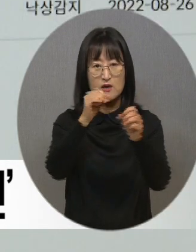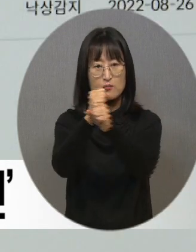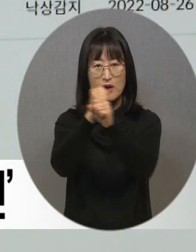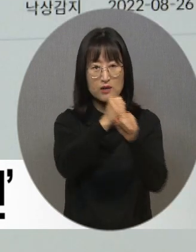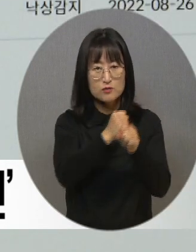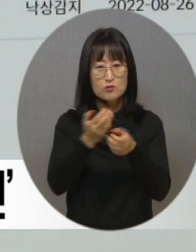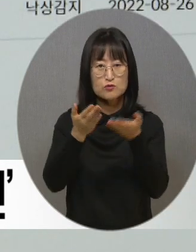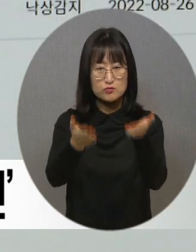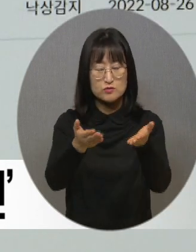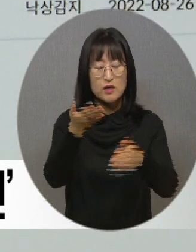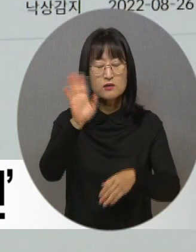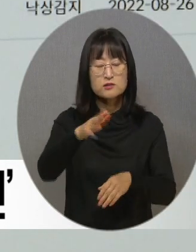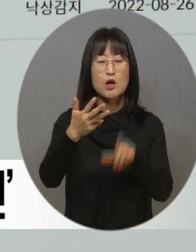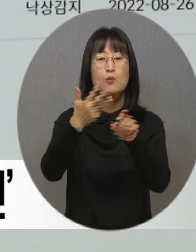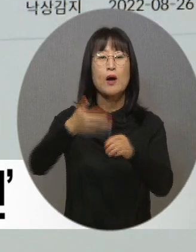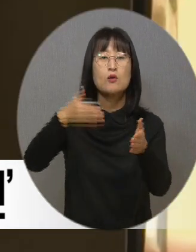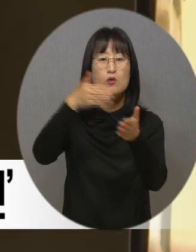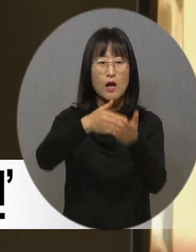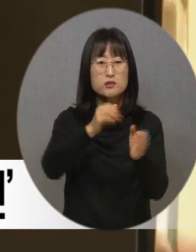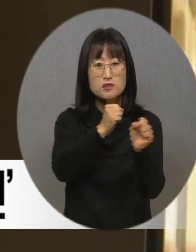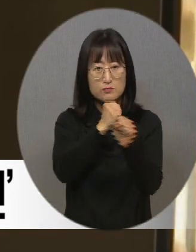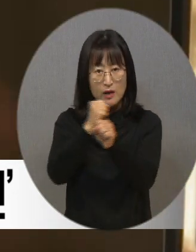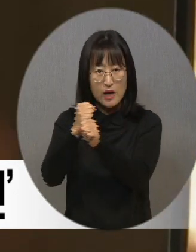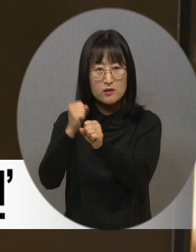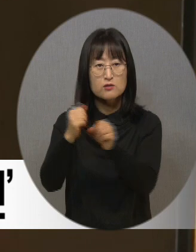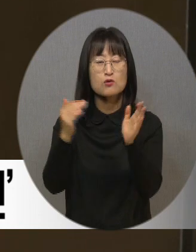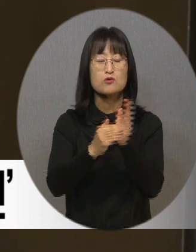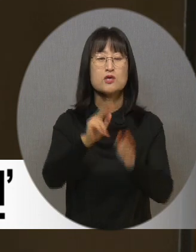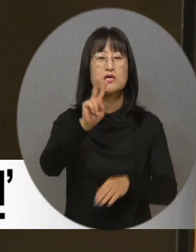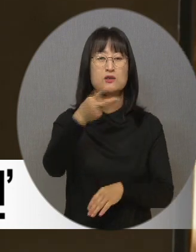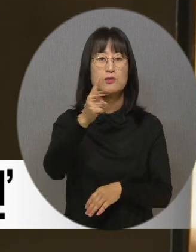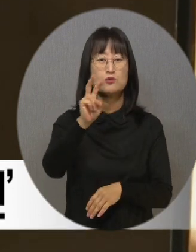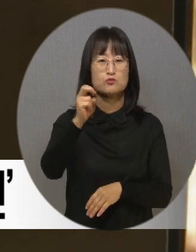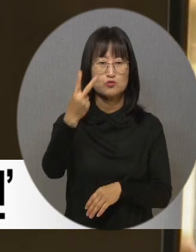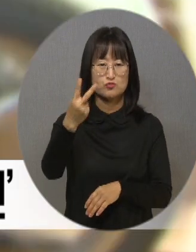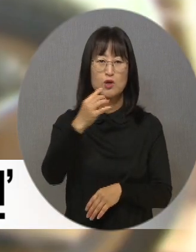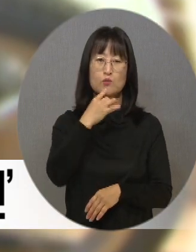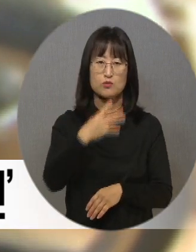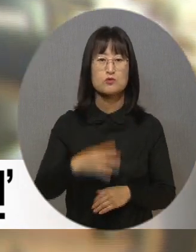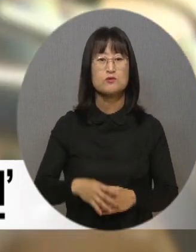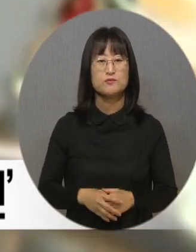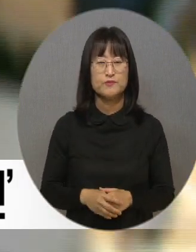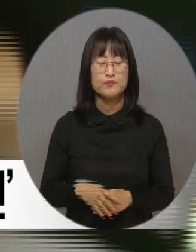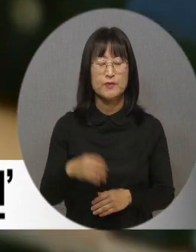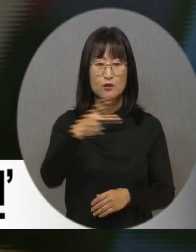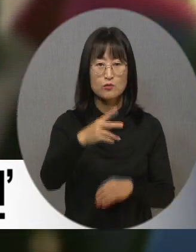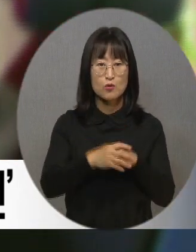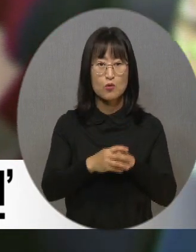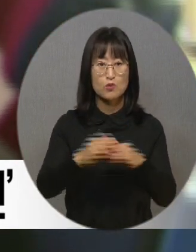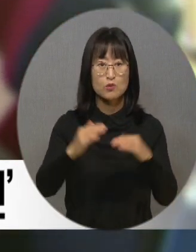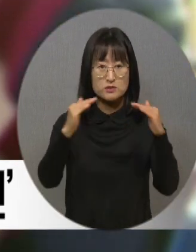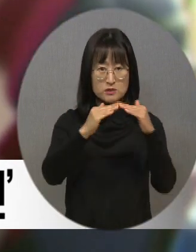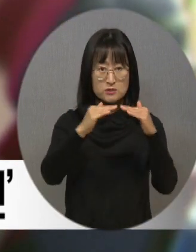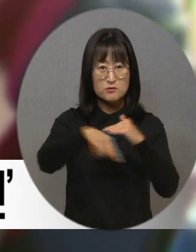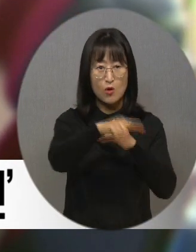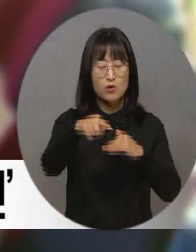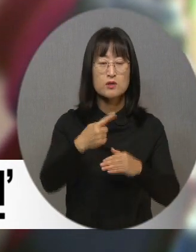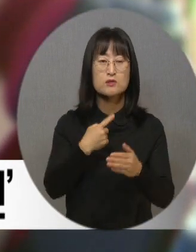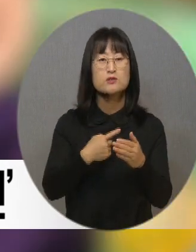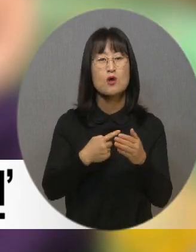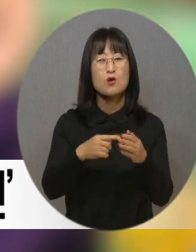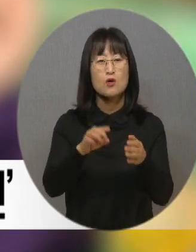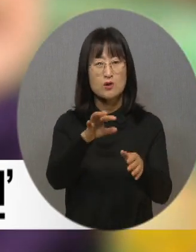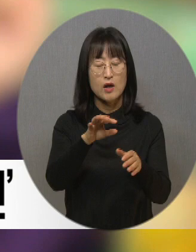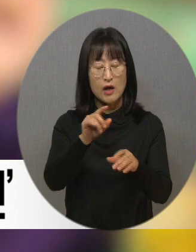8월까지 기기 설치를 마친 곳은 222개소에 불과했습니다. 또한 시설에서 운영하는 체험홈이 아닌